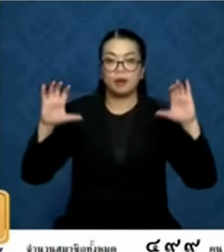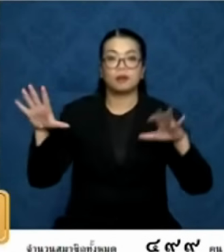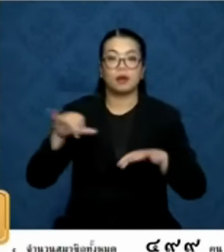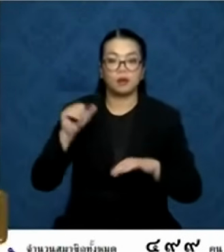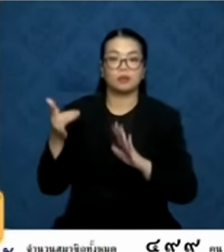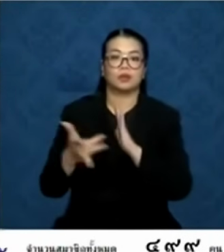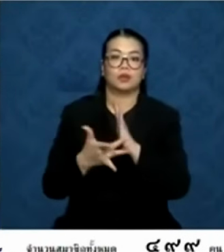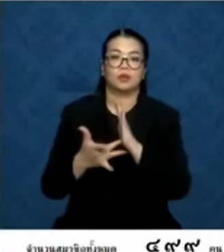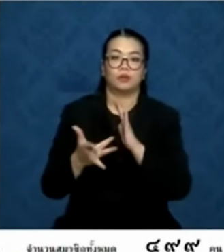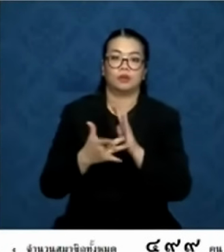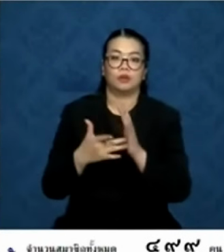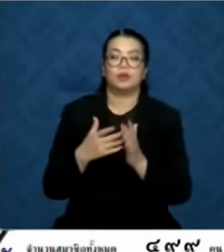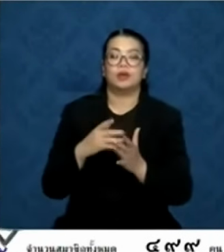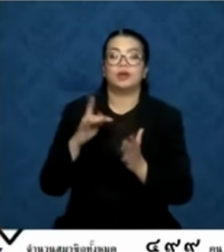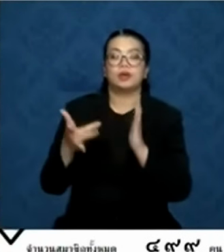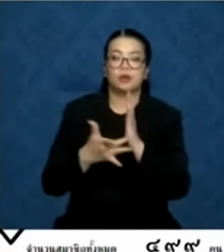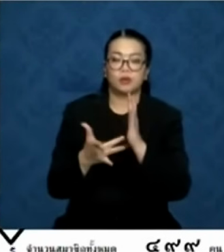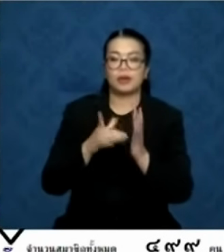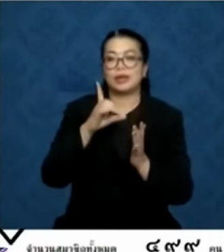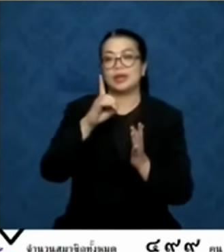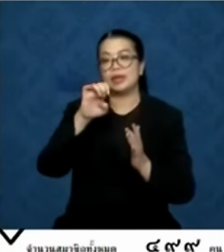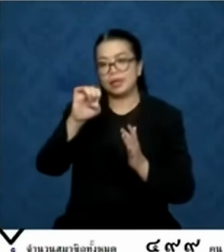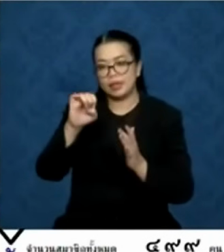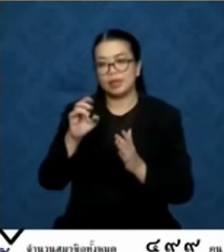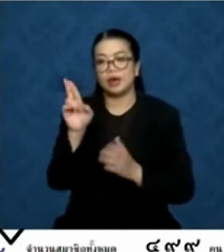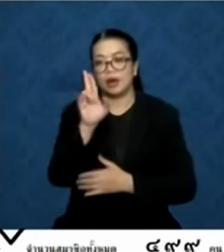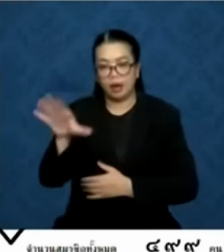เทคโนโลยีดิจิตอลมาประยุกต์ใช้อย่างคุ้มค่า